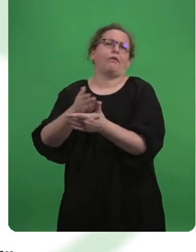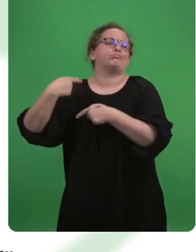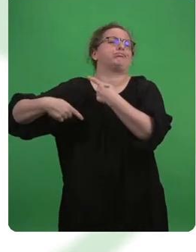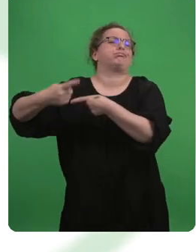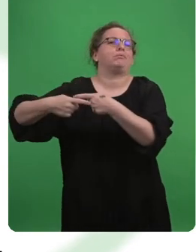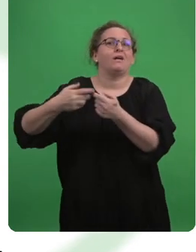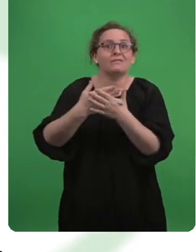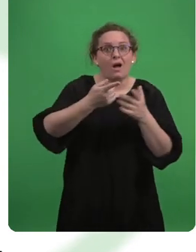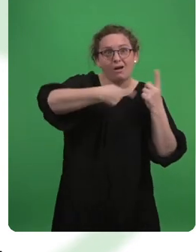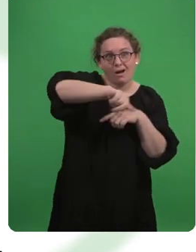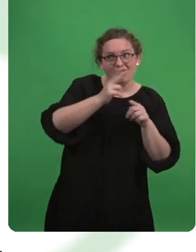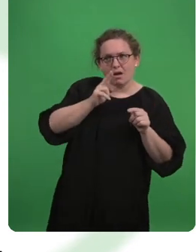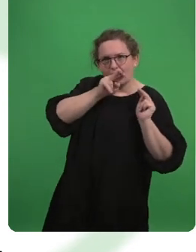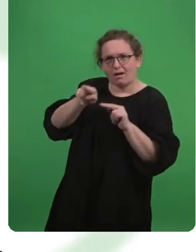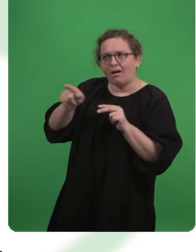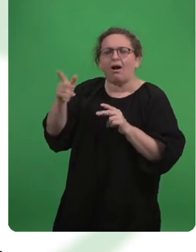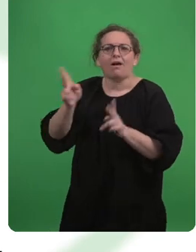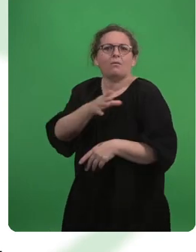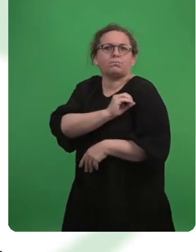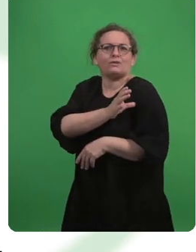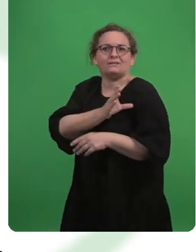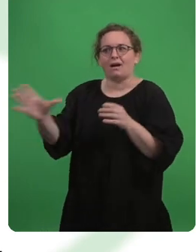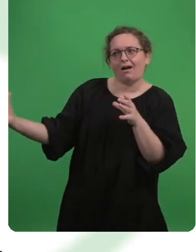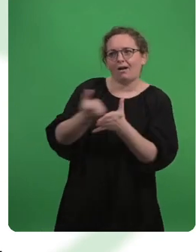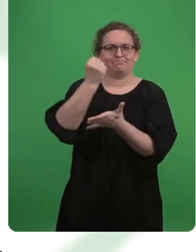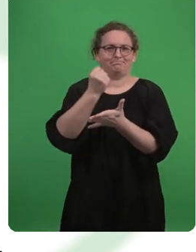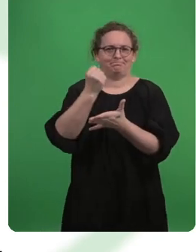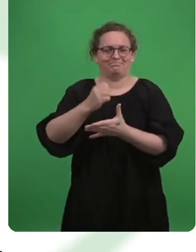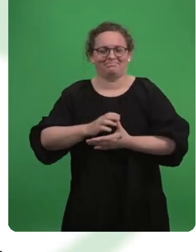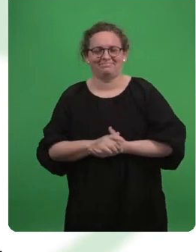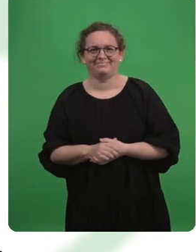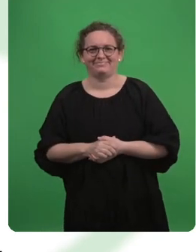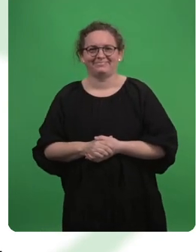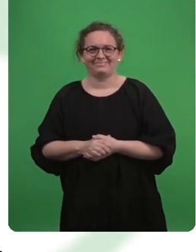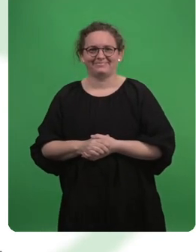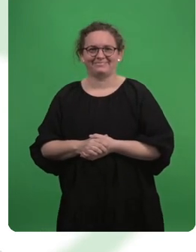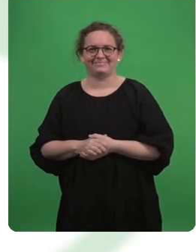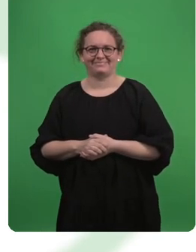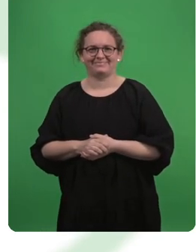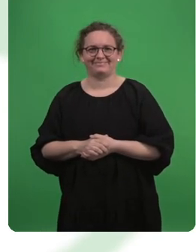finden. Und genau dieses Potenzial sollten Unternehmen jetzt nutzen.